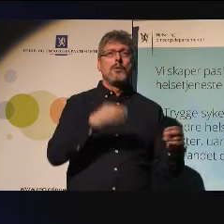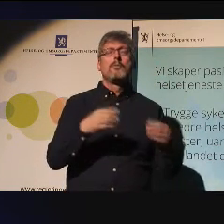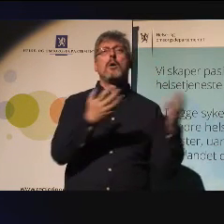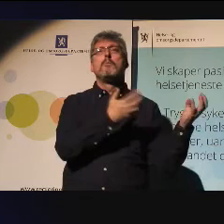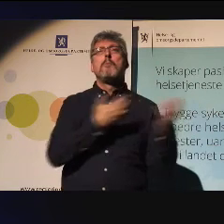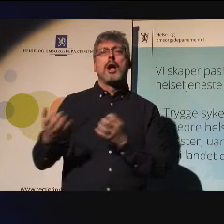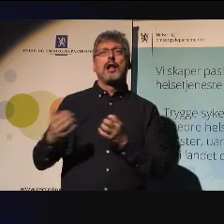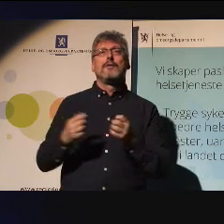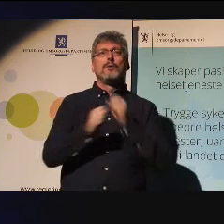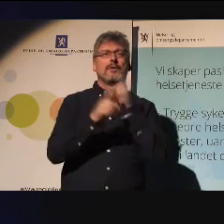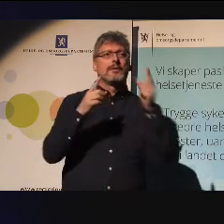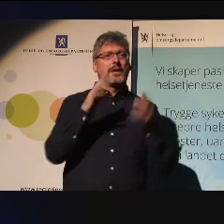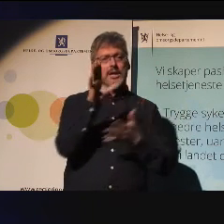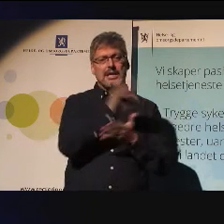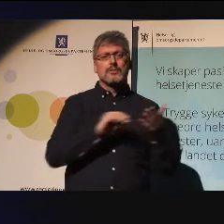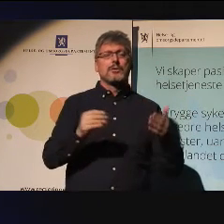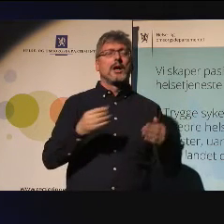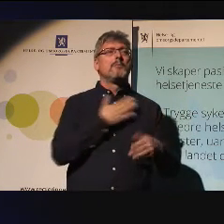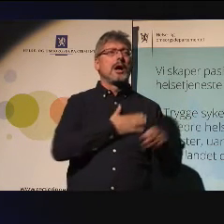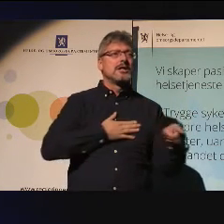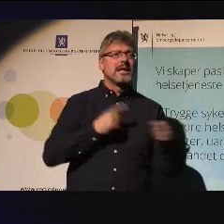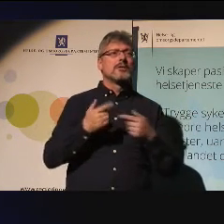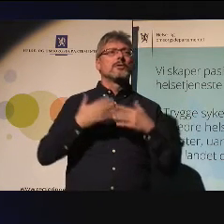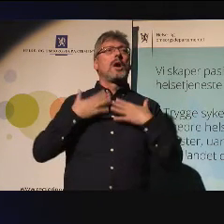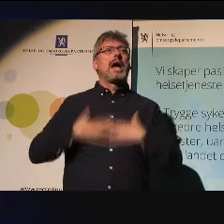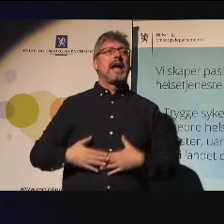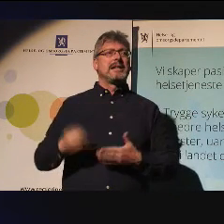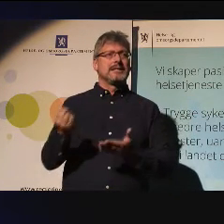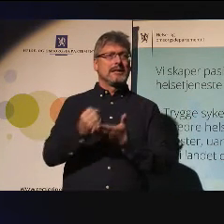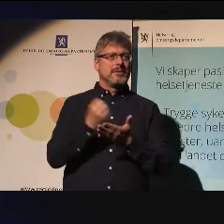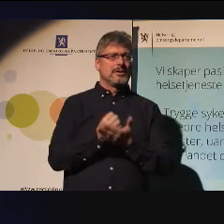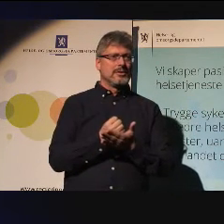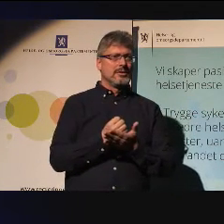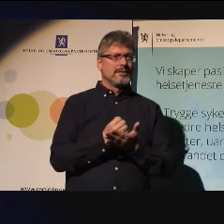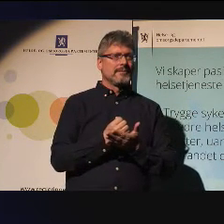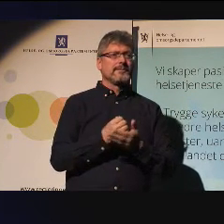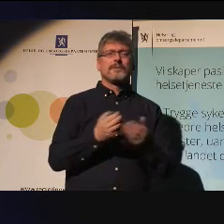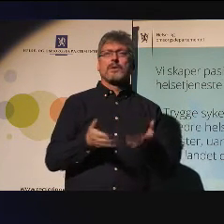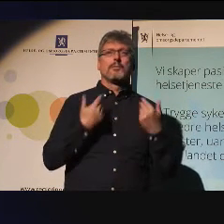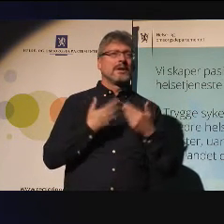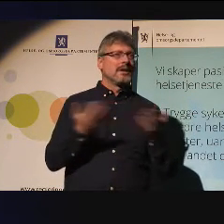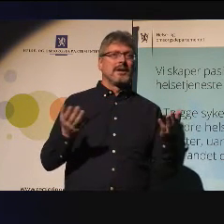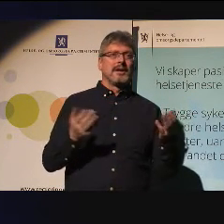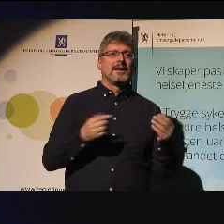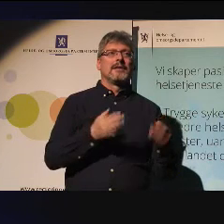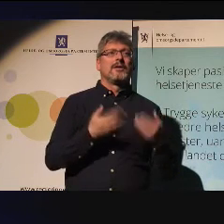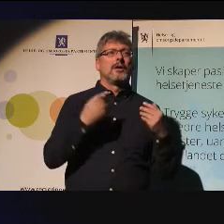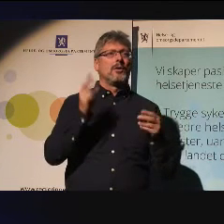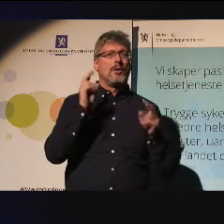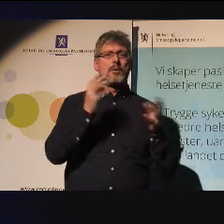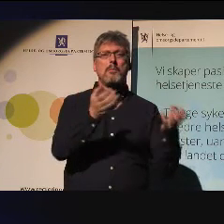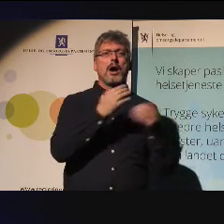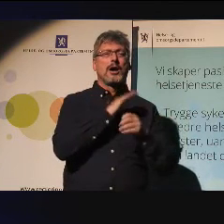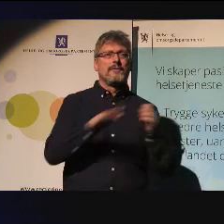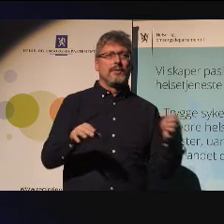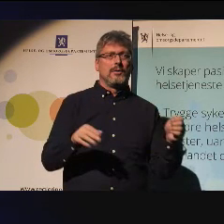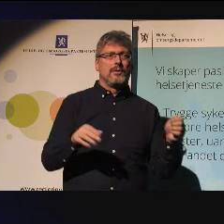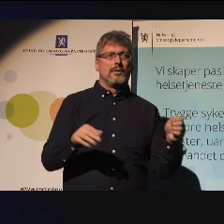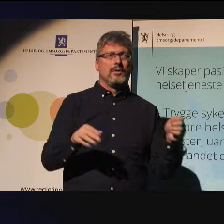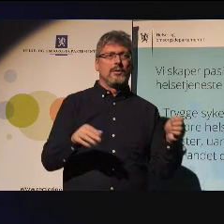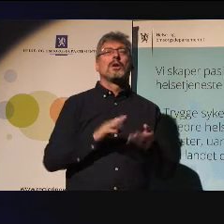til at pasienter og helsepersonell opplever at ingen bryr seg. Mangelfull informasjon kan brukes som